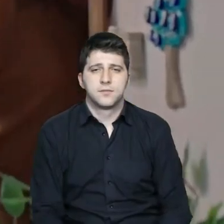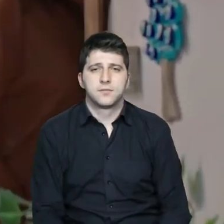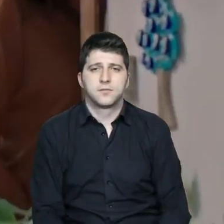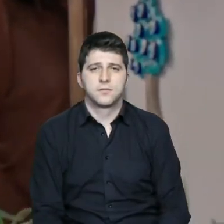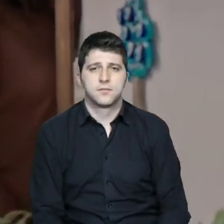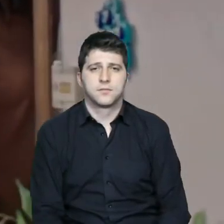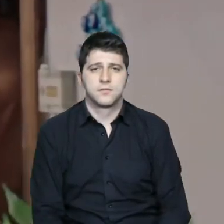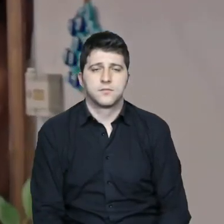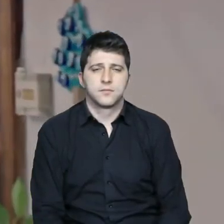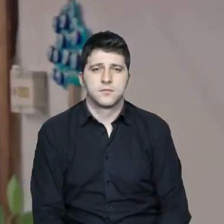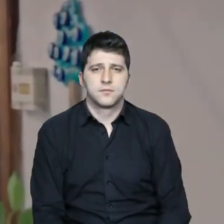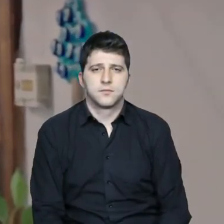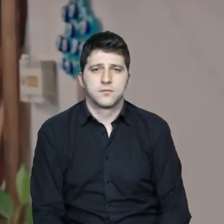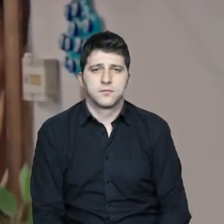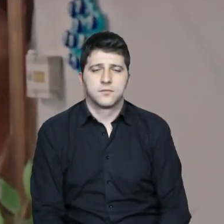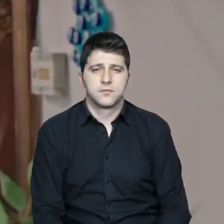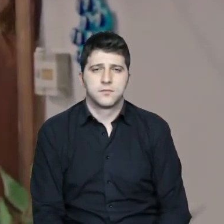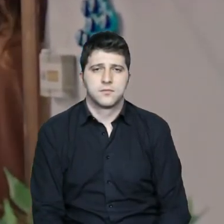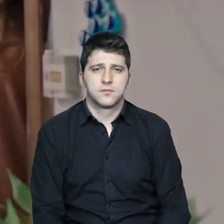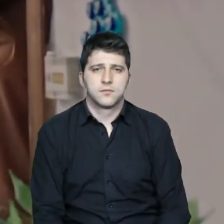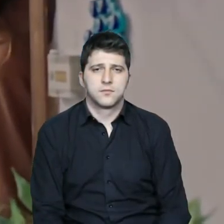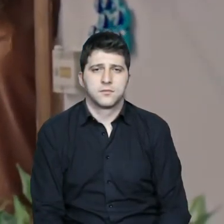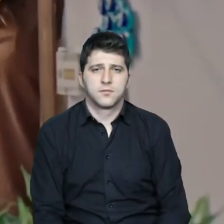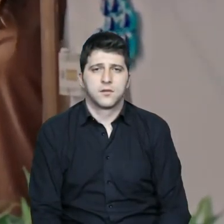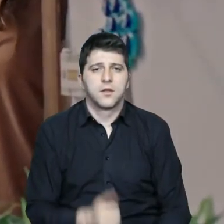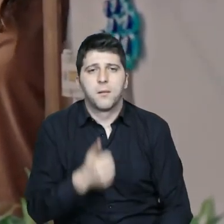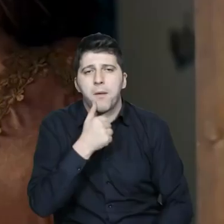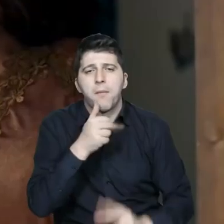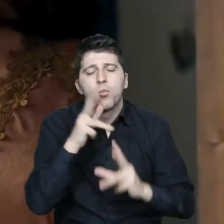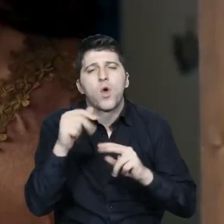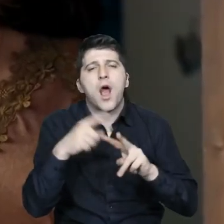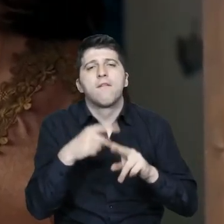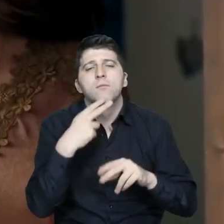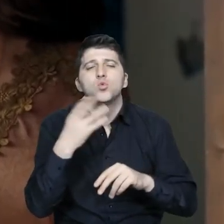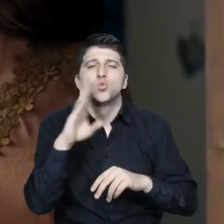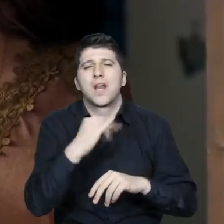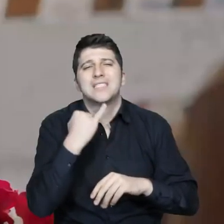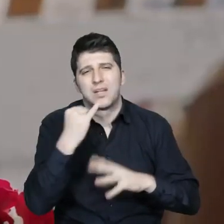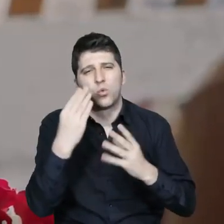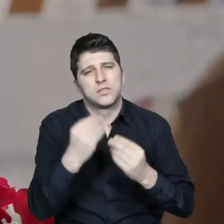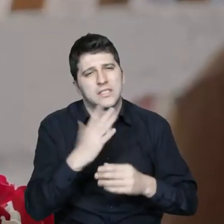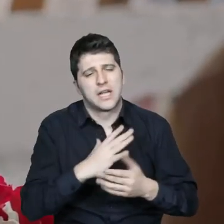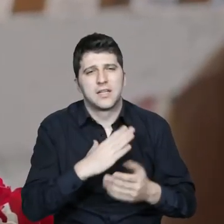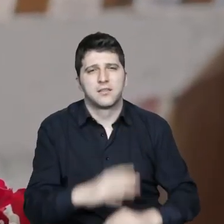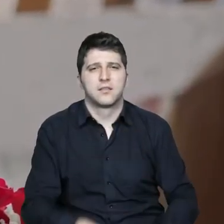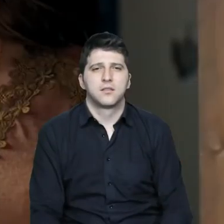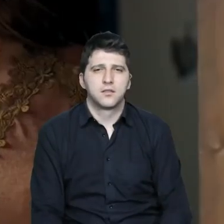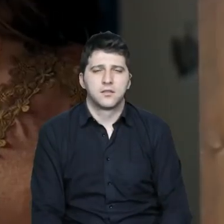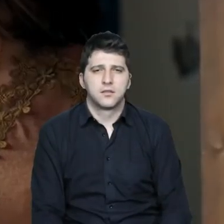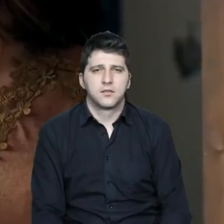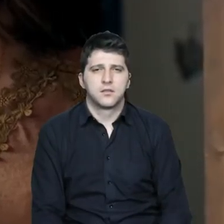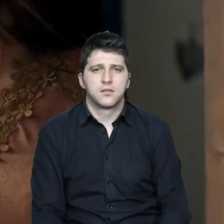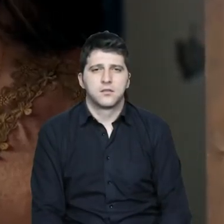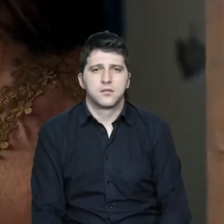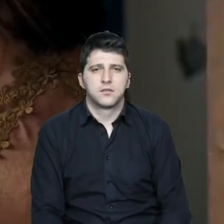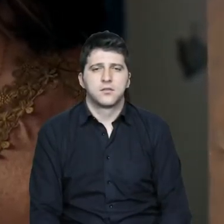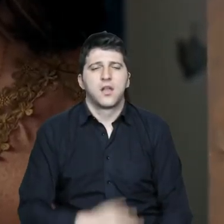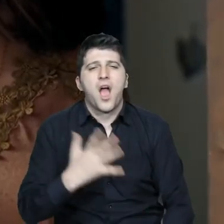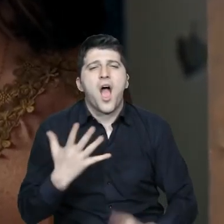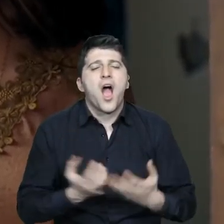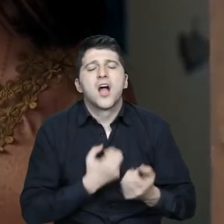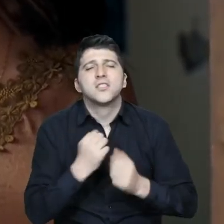Hadi. Aysu eve girmek isteyen Alev'in önünde durdu. Babam uyuyor Alev abla. Sonra ziyaret et istersen. Çok acı